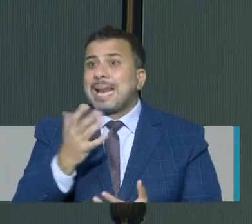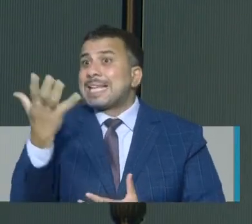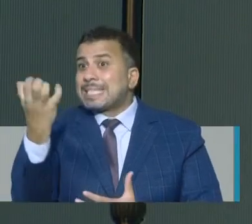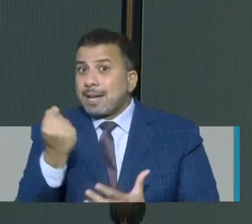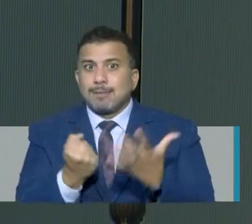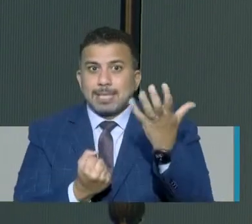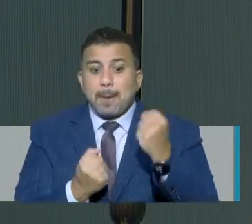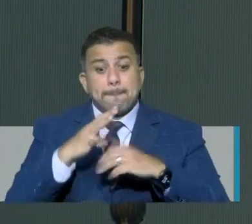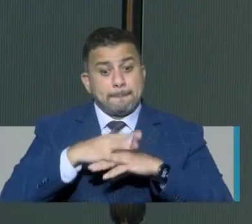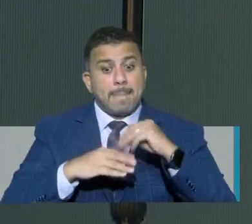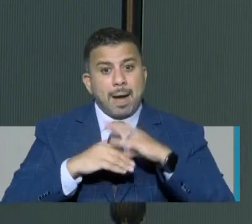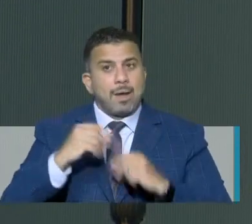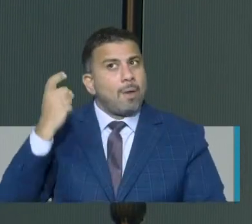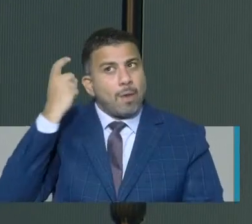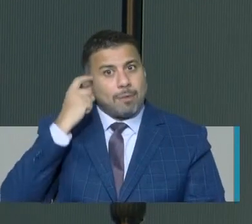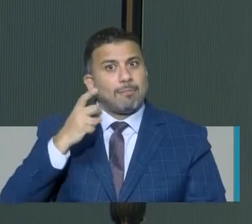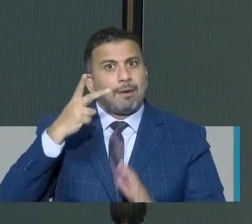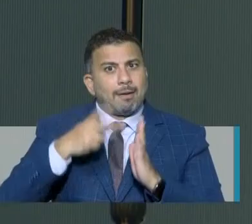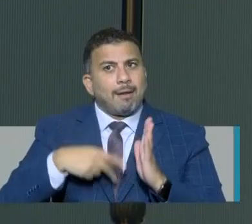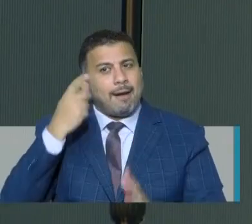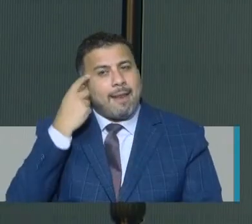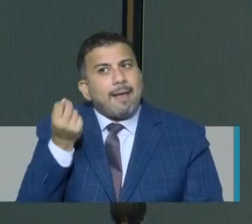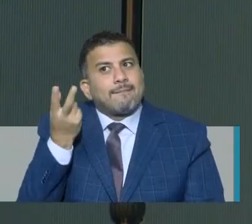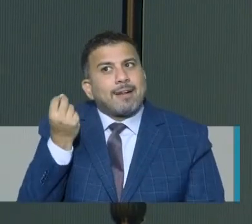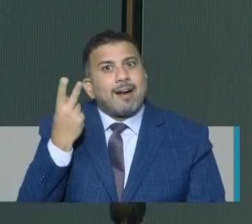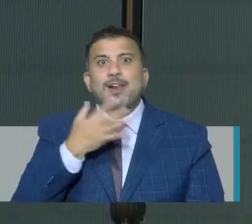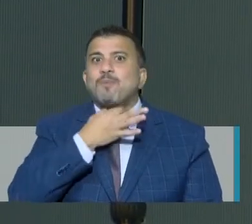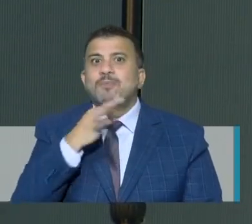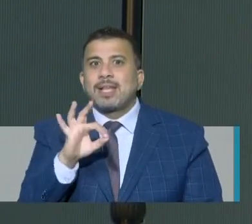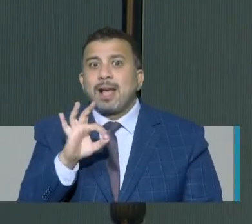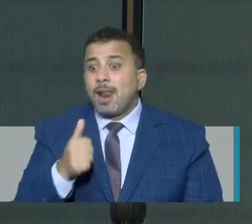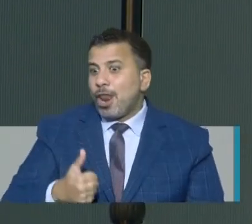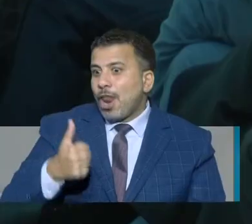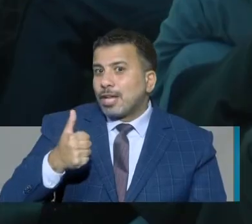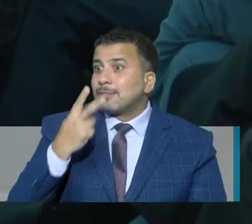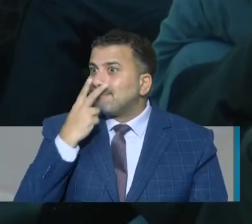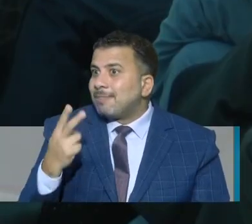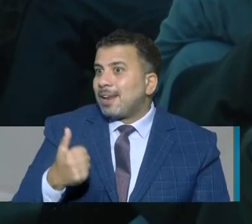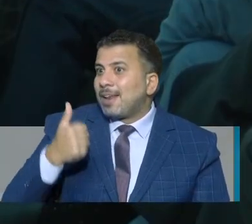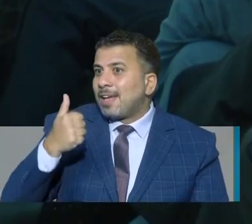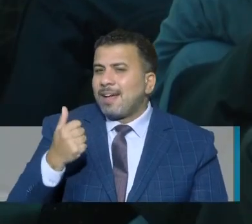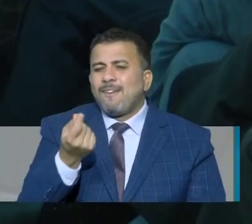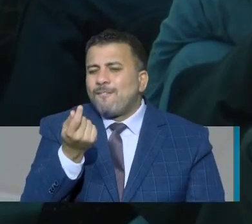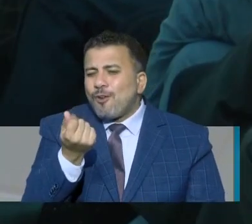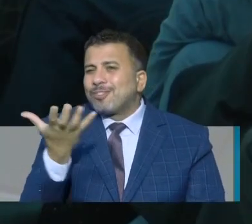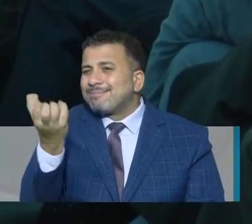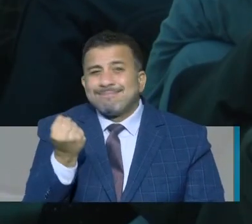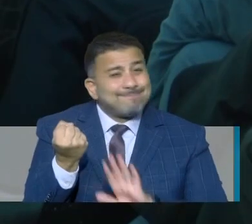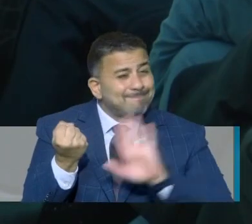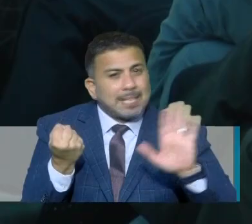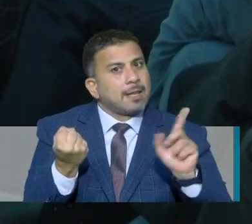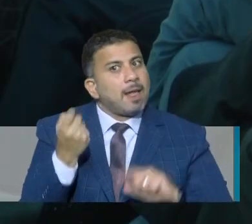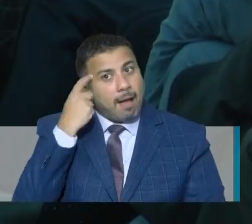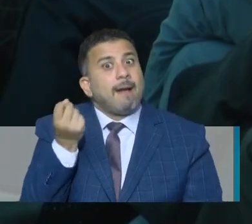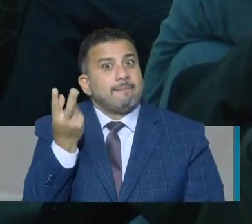من خلالها المهارات والعقول والافكار المبتكره والتجارب الناجحه وليس رؤوس الاموال فقط نحن على